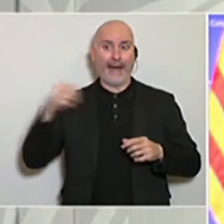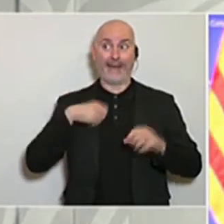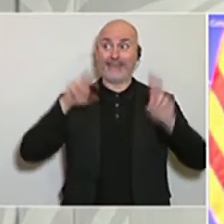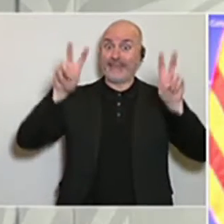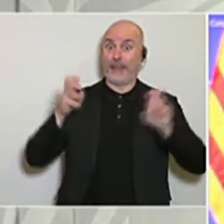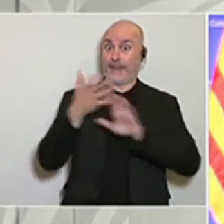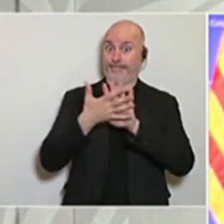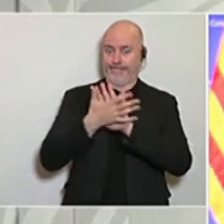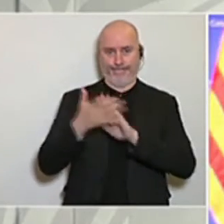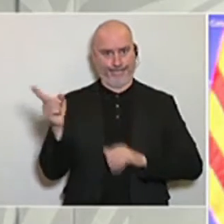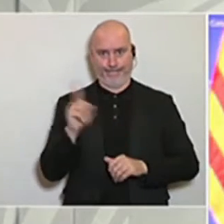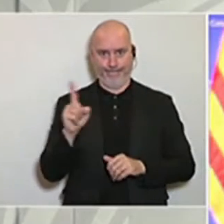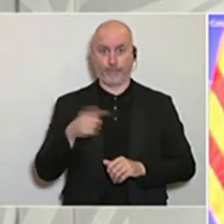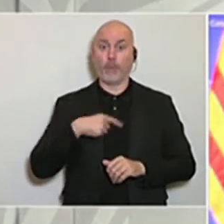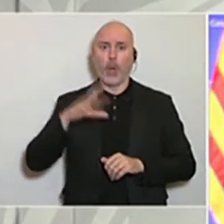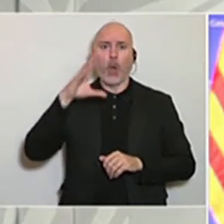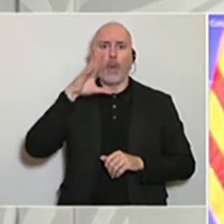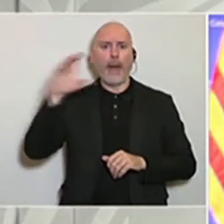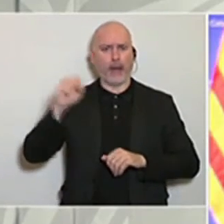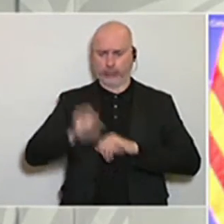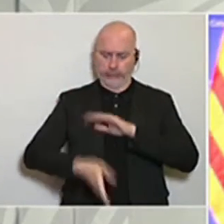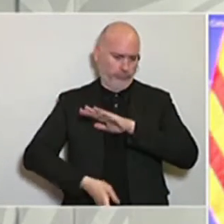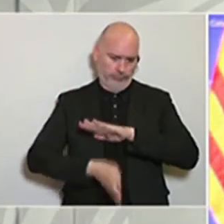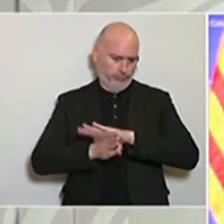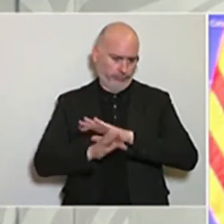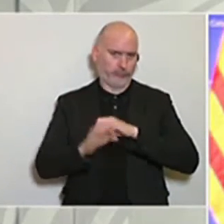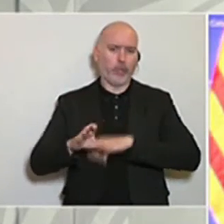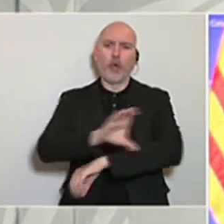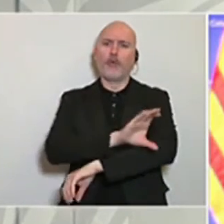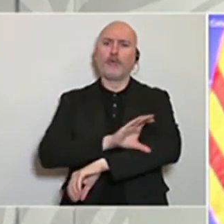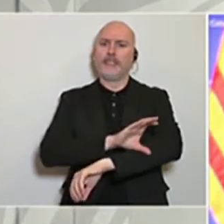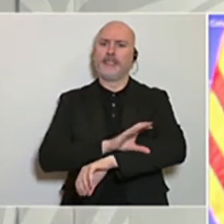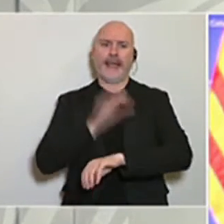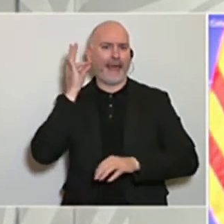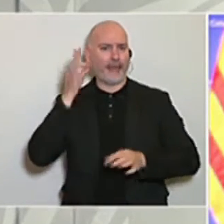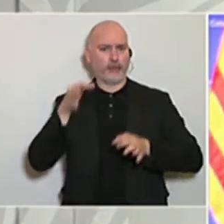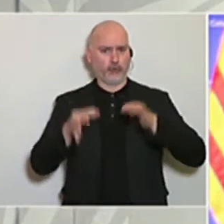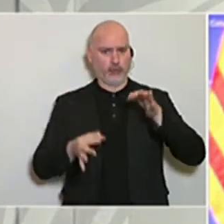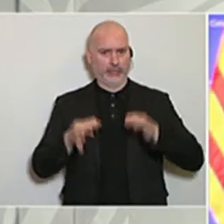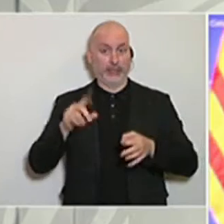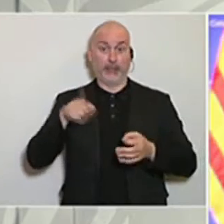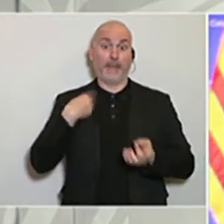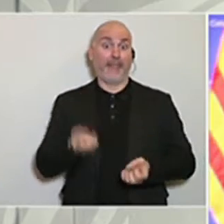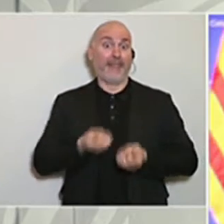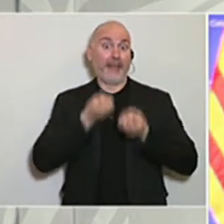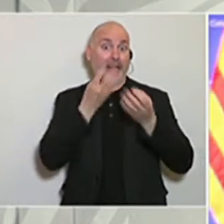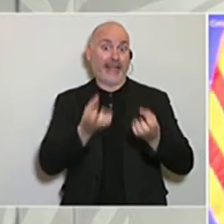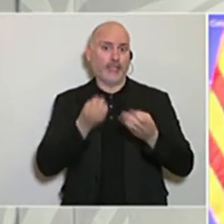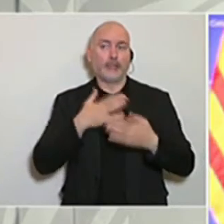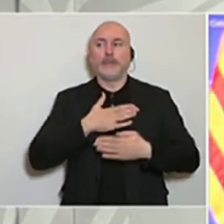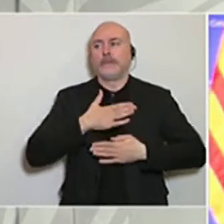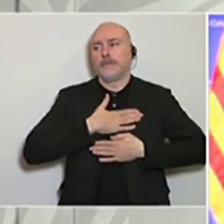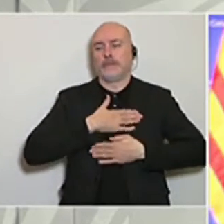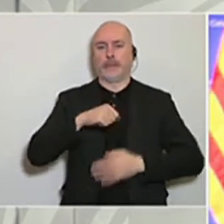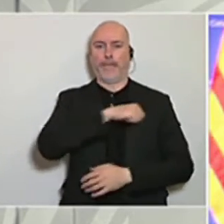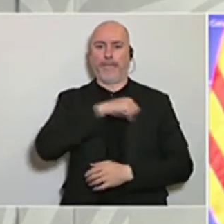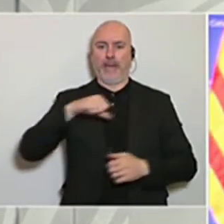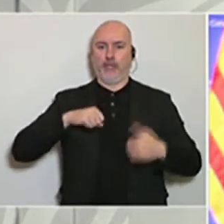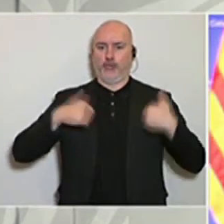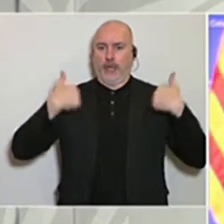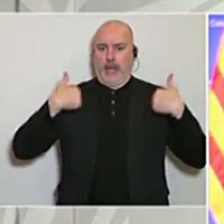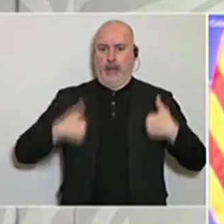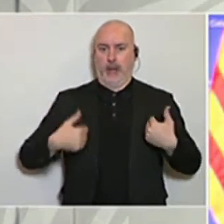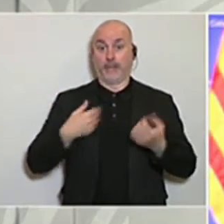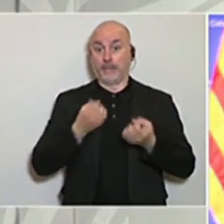puc dir és que com a govern ens mantenim el que va expressar la consellera de Justícia i les meves declaracions a títol personal van